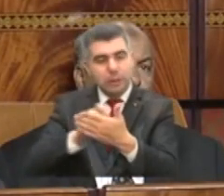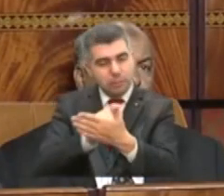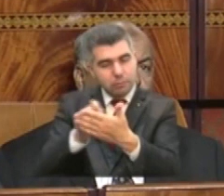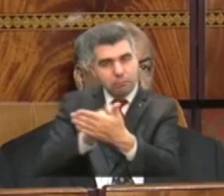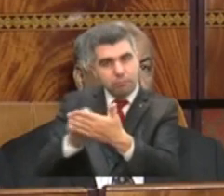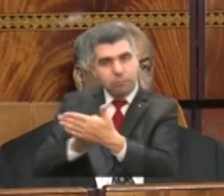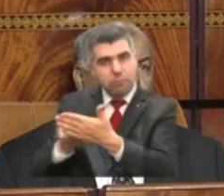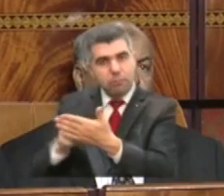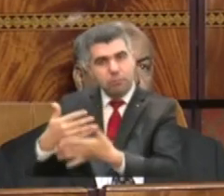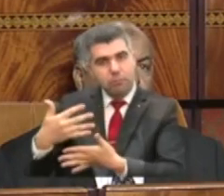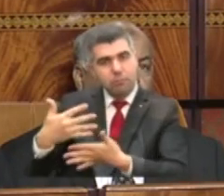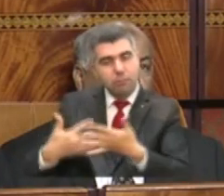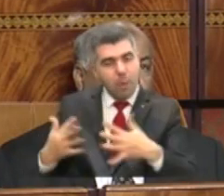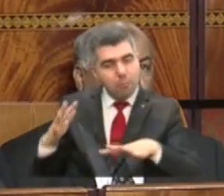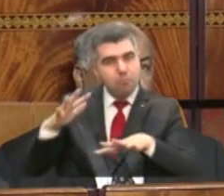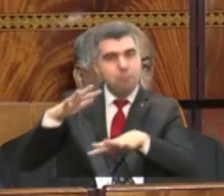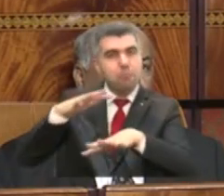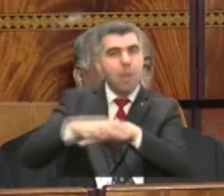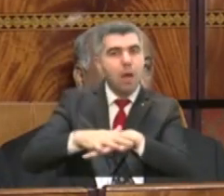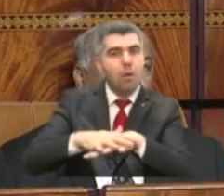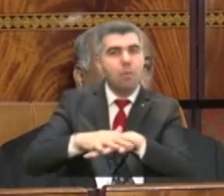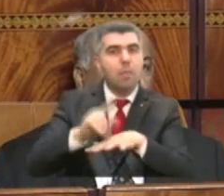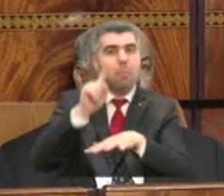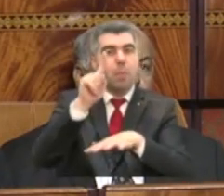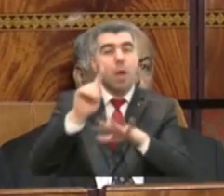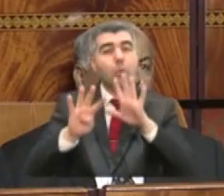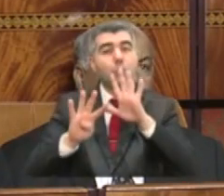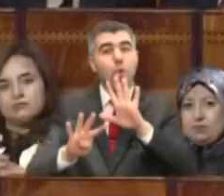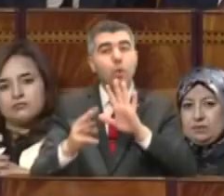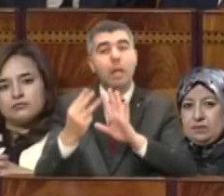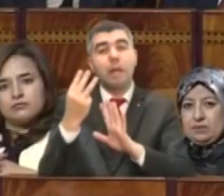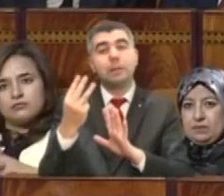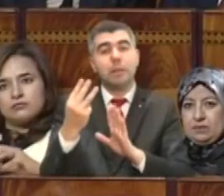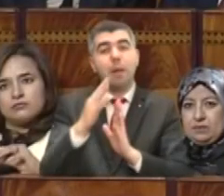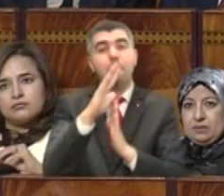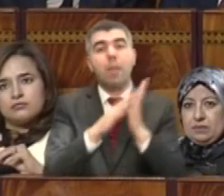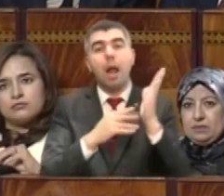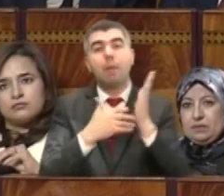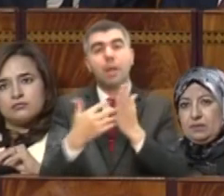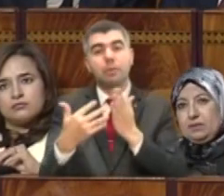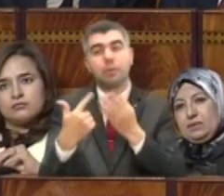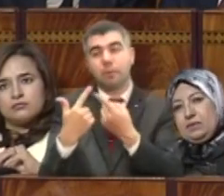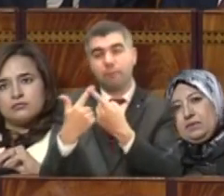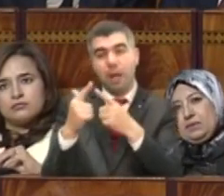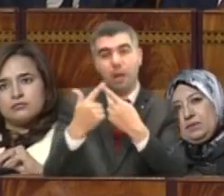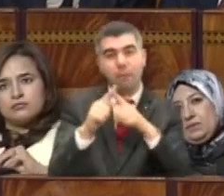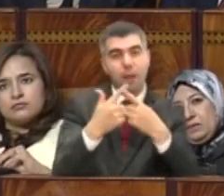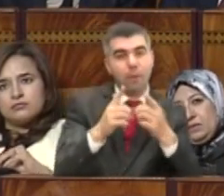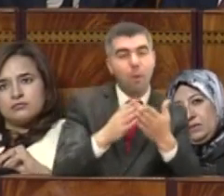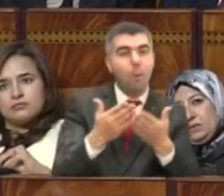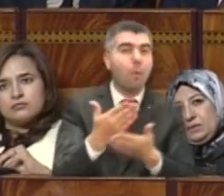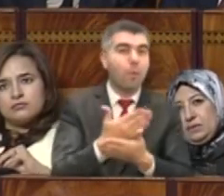يمكن هذه البرامج، عندنا 139 برنامج باش يمكن نشوف هذه البرامج إلا كان فيها التكرار، ولا توارثناها